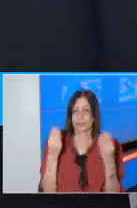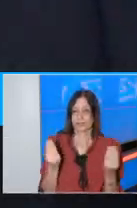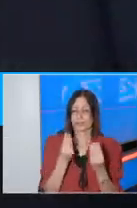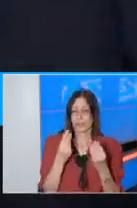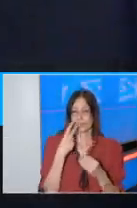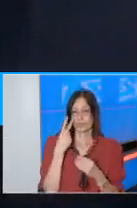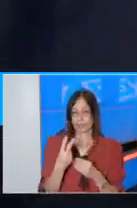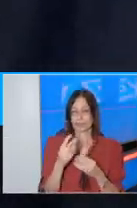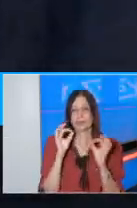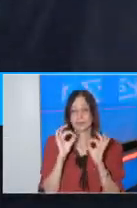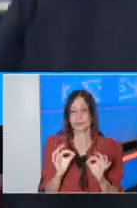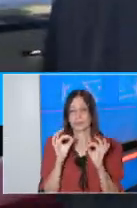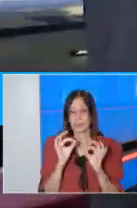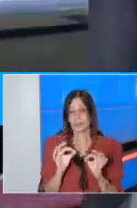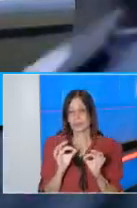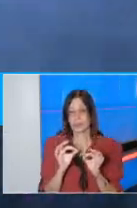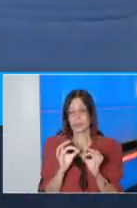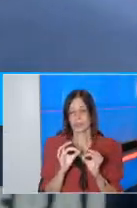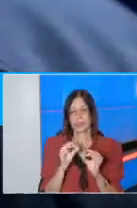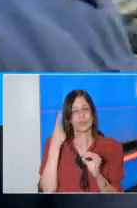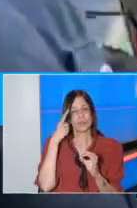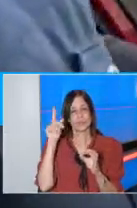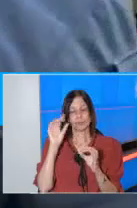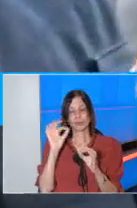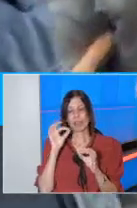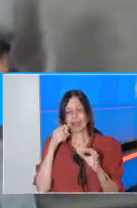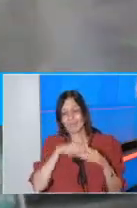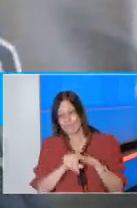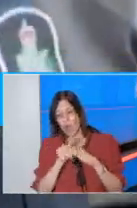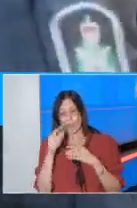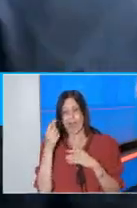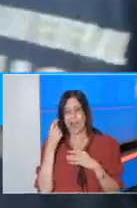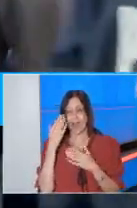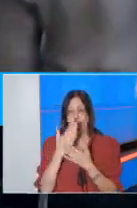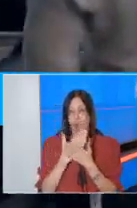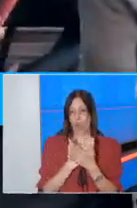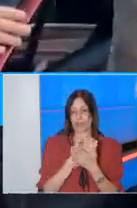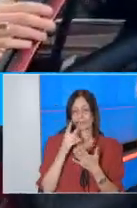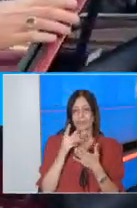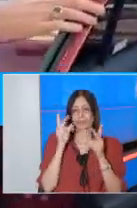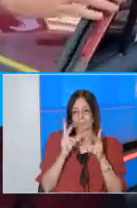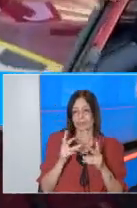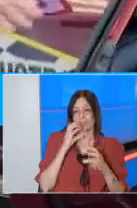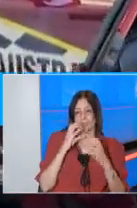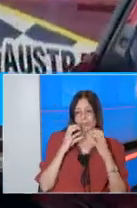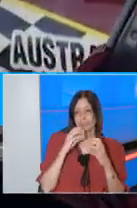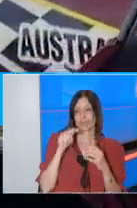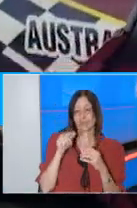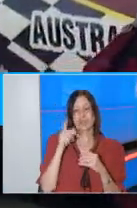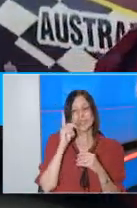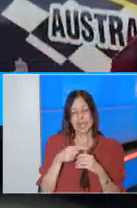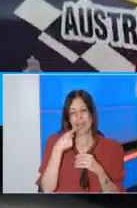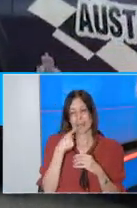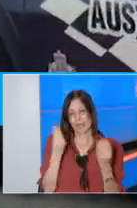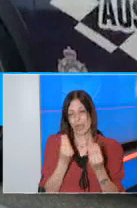על פניו באמת רעיון אולטימטיבי להתחמק מזרועות החוק ומהיכולת לתקשר. וכאן צריך להגיד